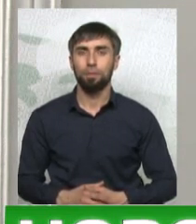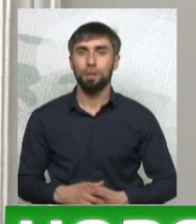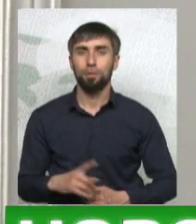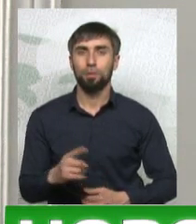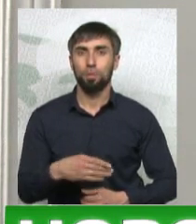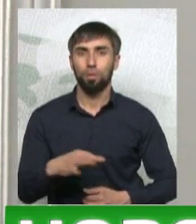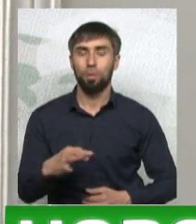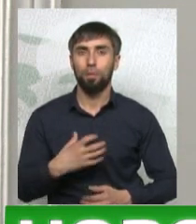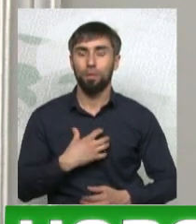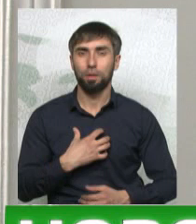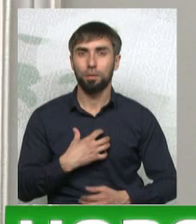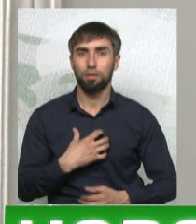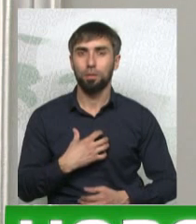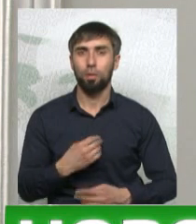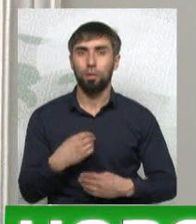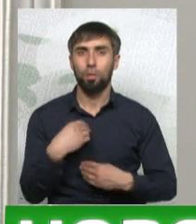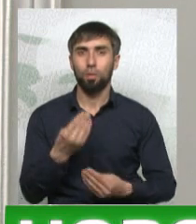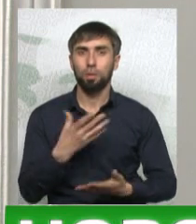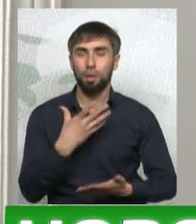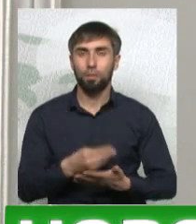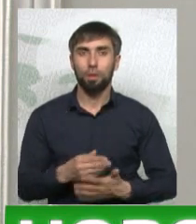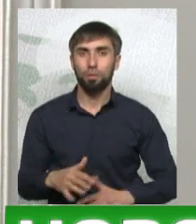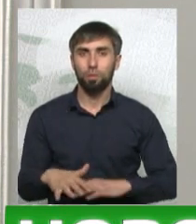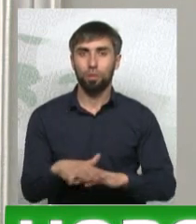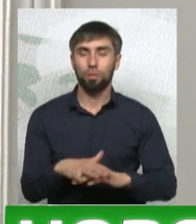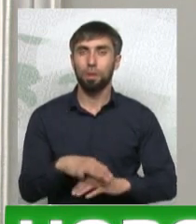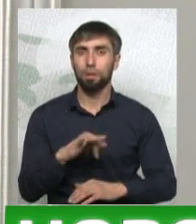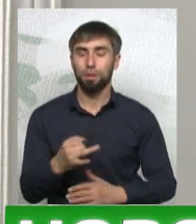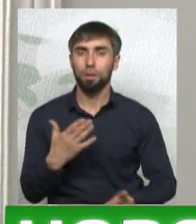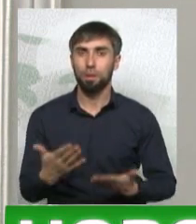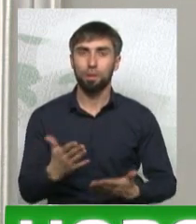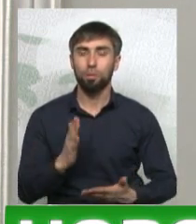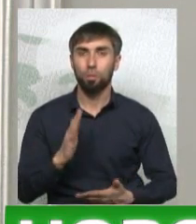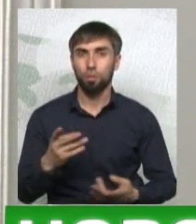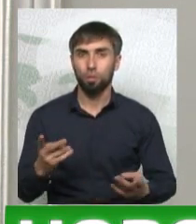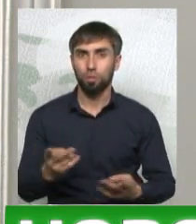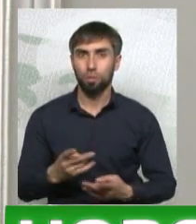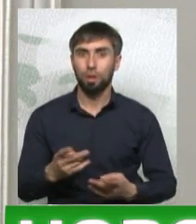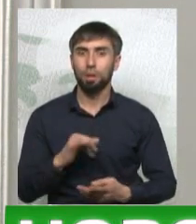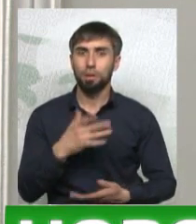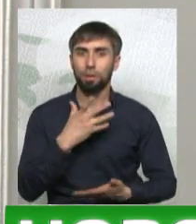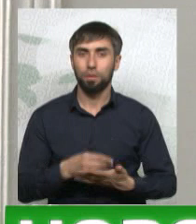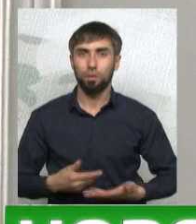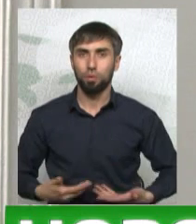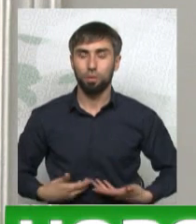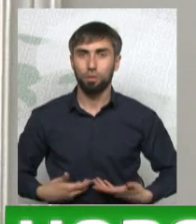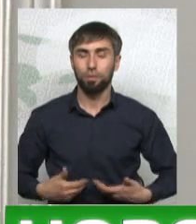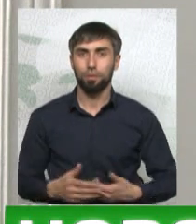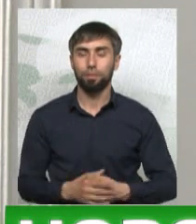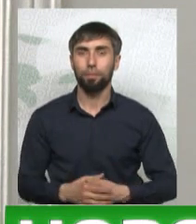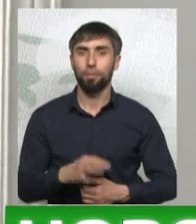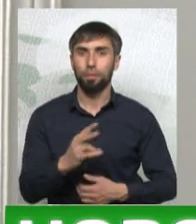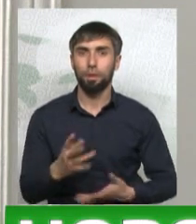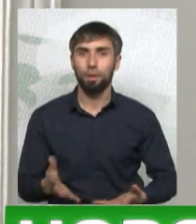что-то важное отдать своему народу, и если будет необходимость, и свою жизнь.